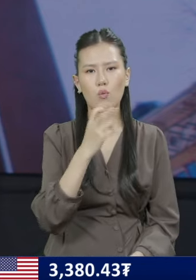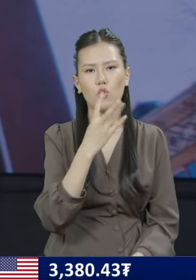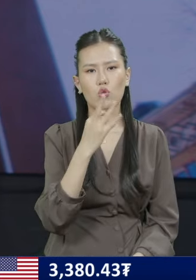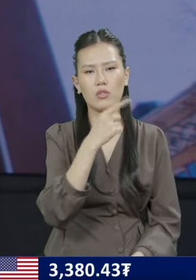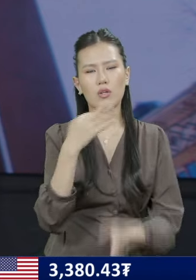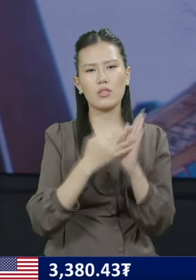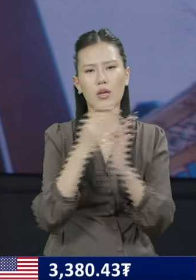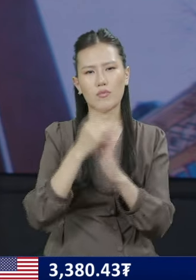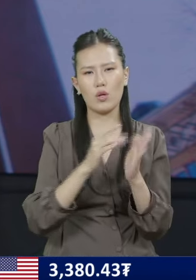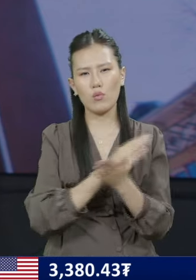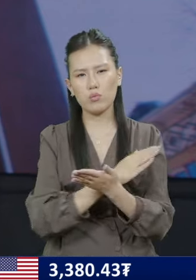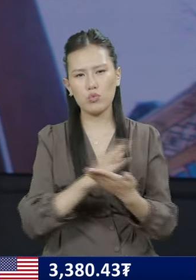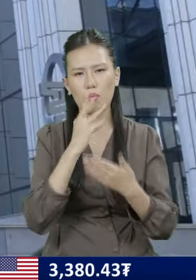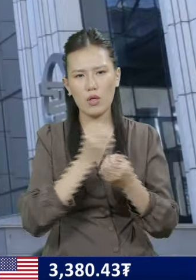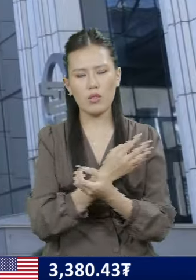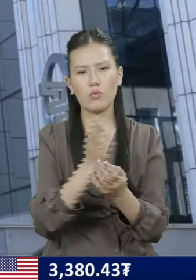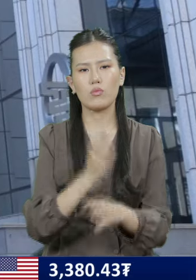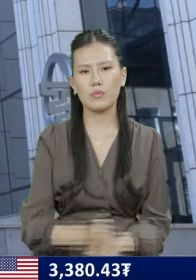үзүүлэлтүүдийг танилцууллаа.